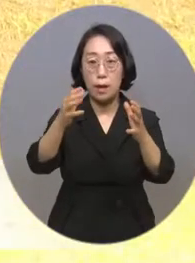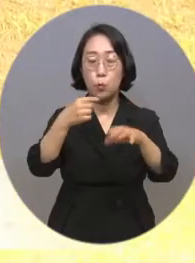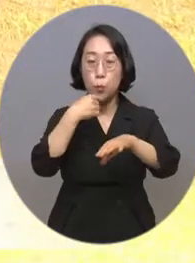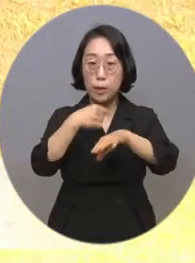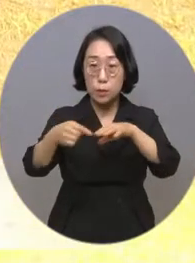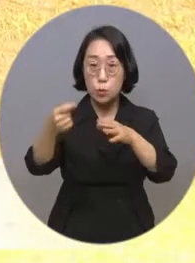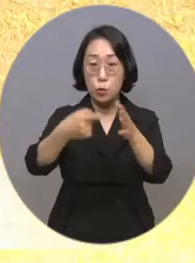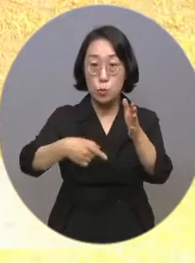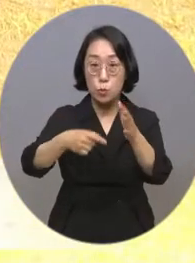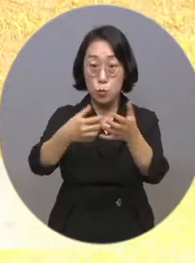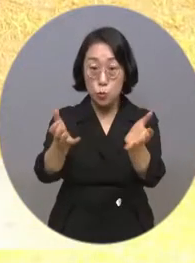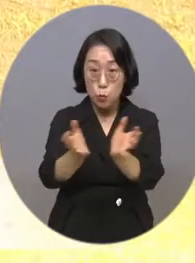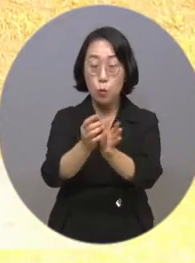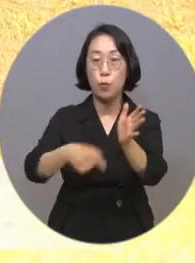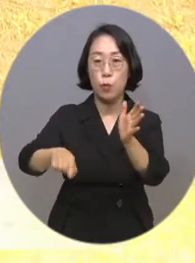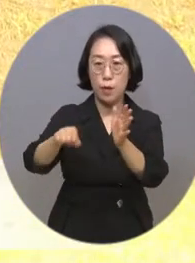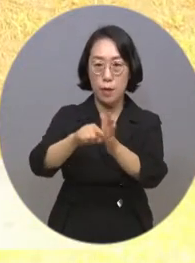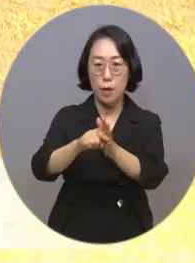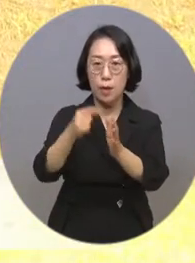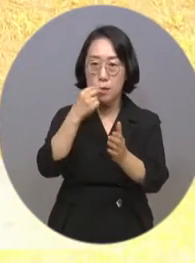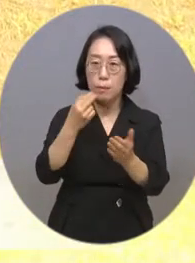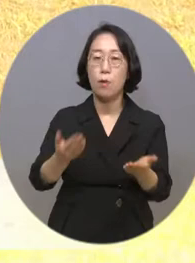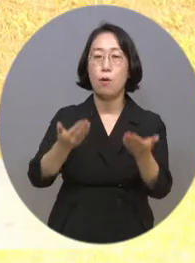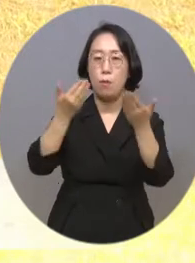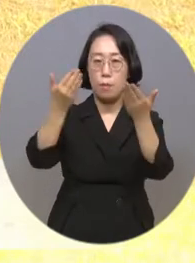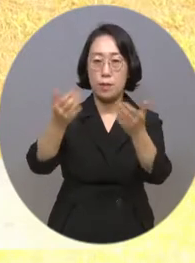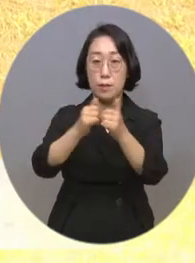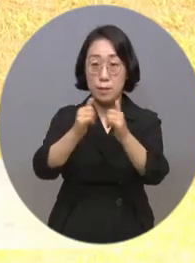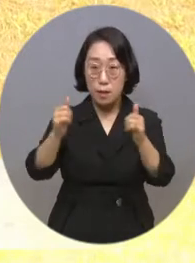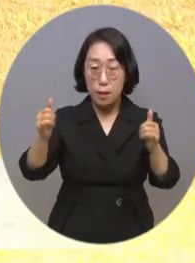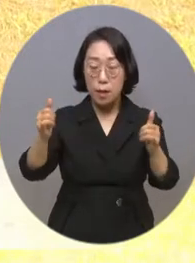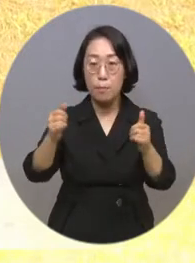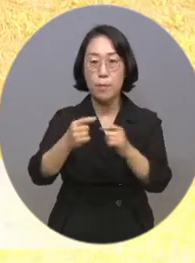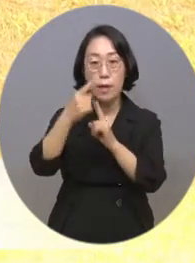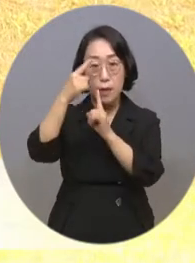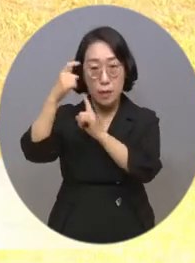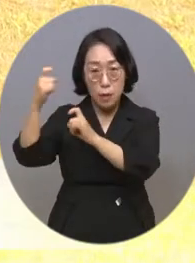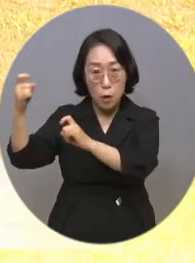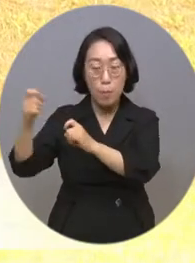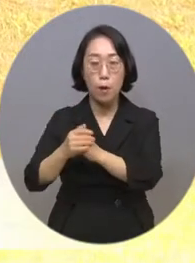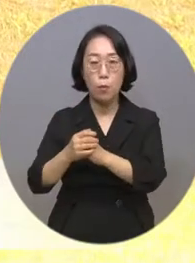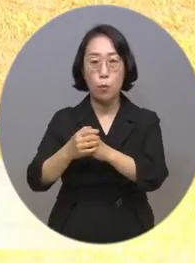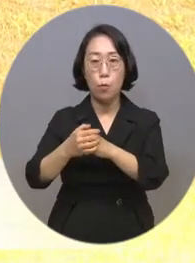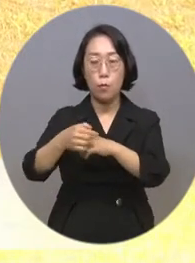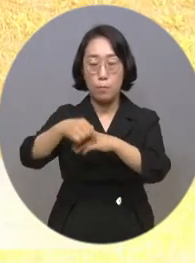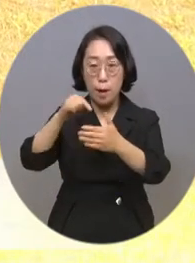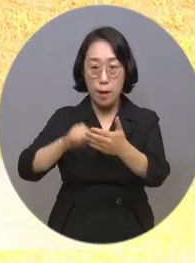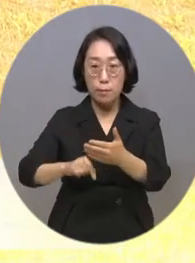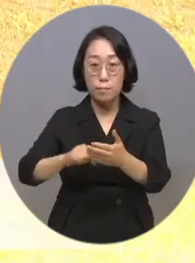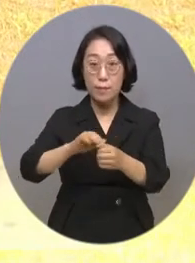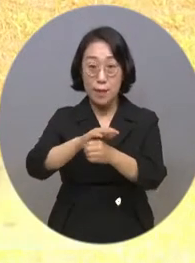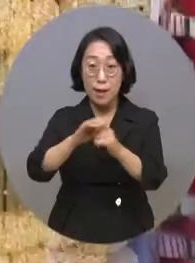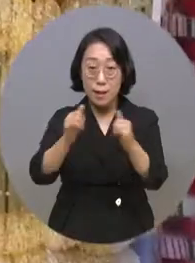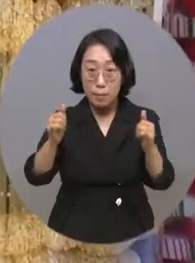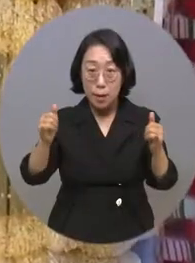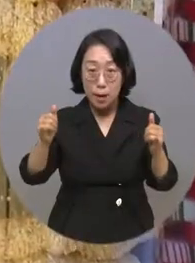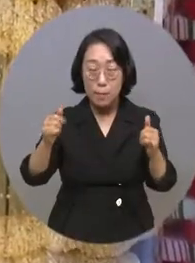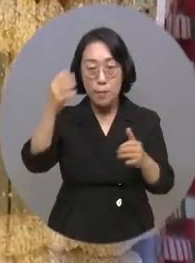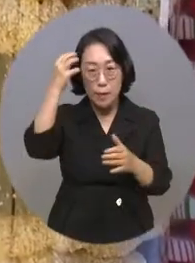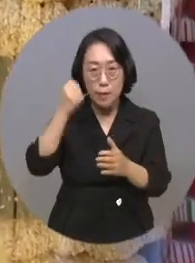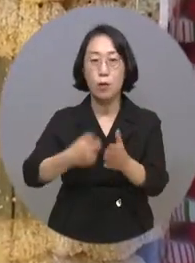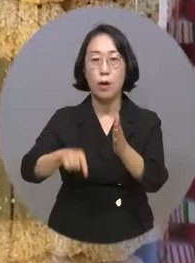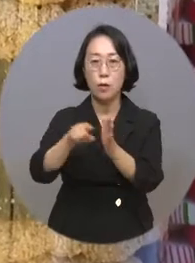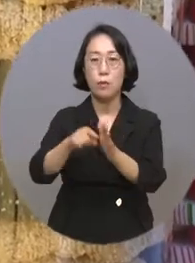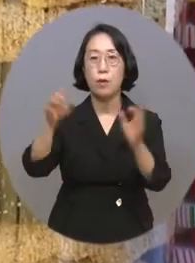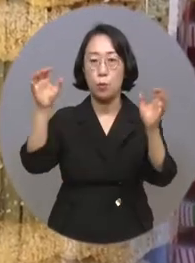위해 목숨을 바치신 후국영령들의 넋을 추모하고 애국충정을 기리고자 이 자리에 모였습니다.